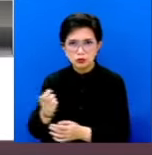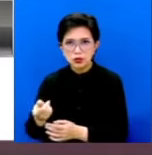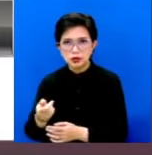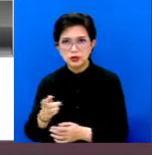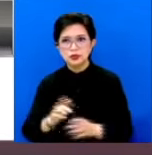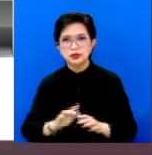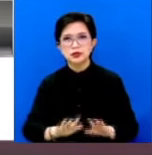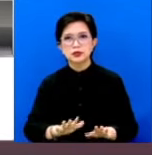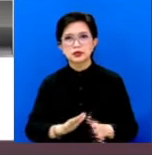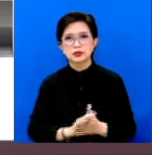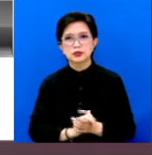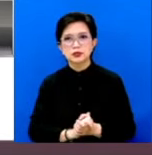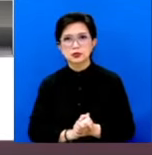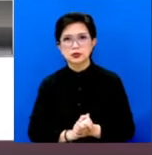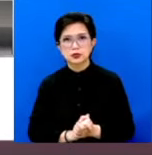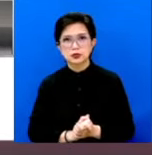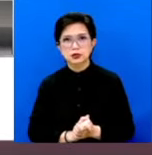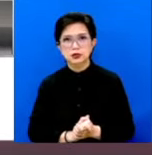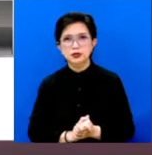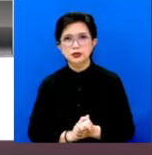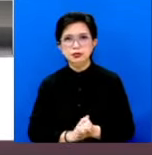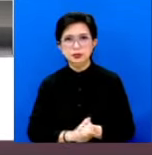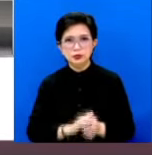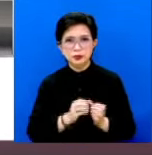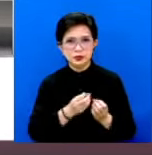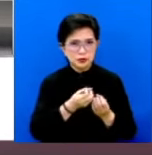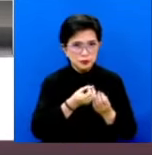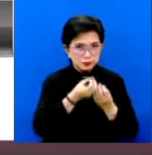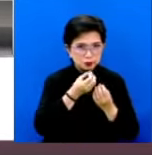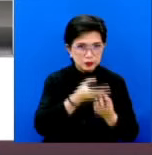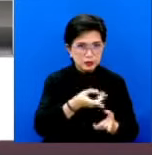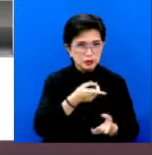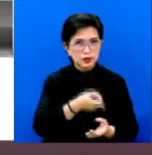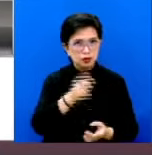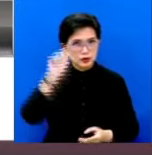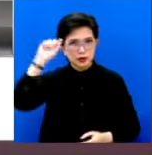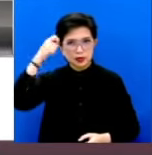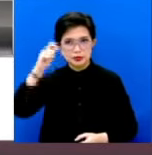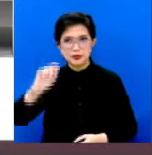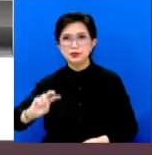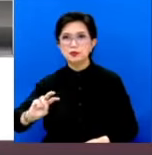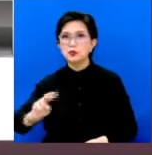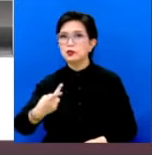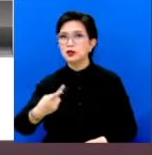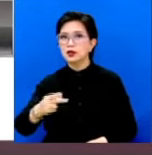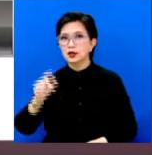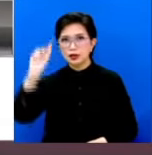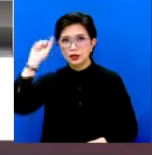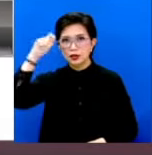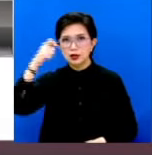politik dan intimidasi. Ingat perubahan, ingat nomor